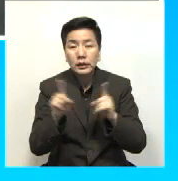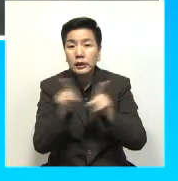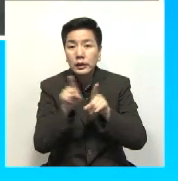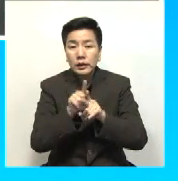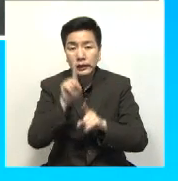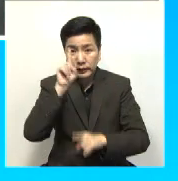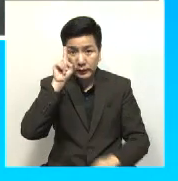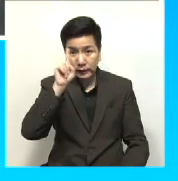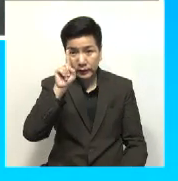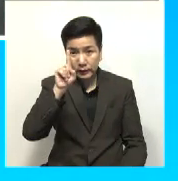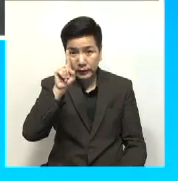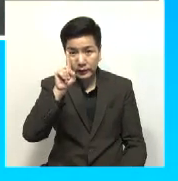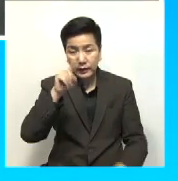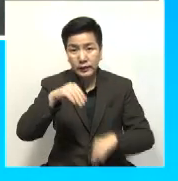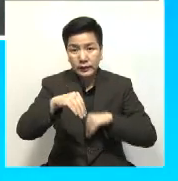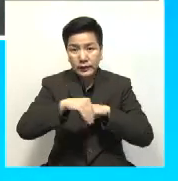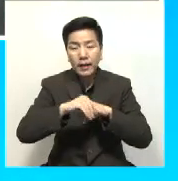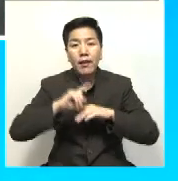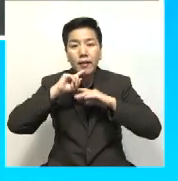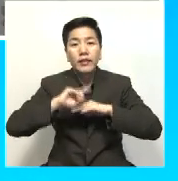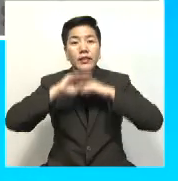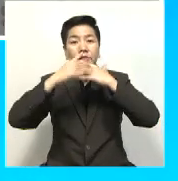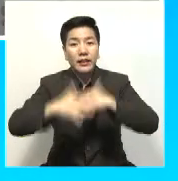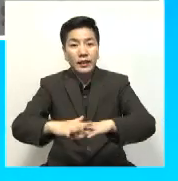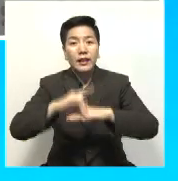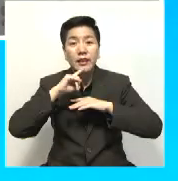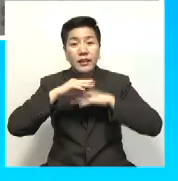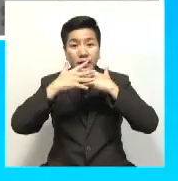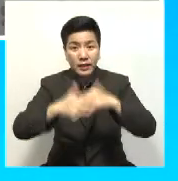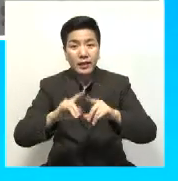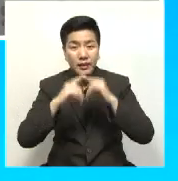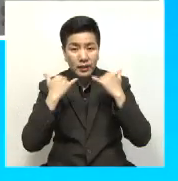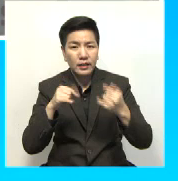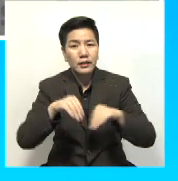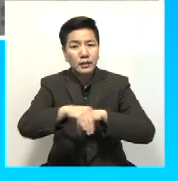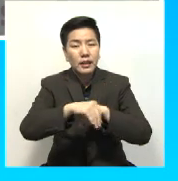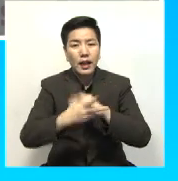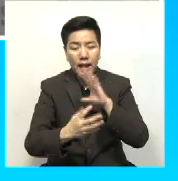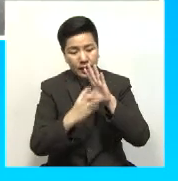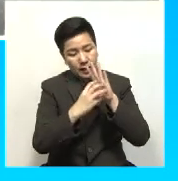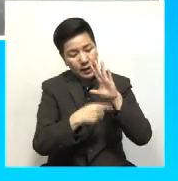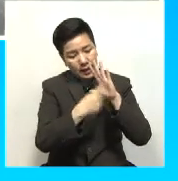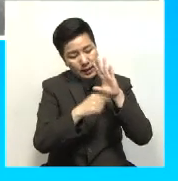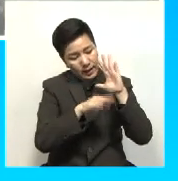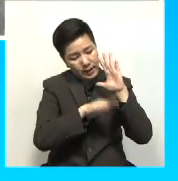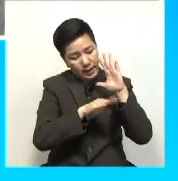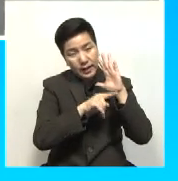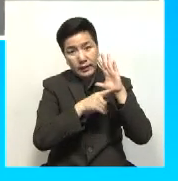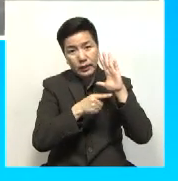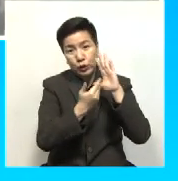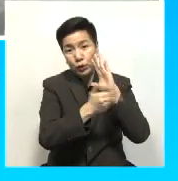เวณใกล้ๆชายทะเลหรือว่าบริเวณภาคกลางตอนล่างรวมทั้งภาคตะวันออกเนี่